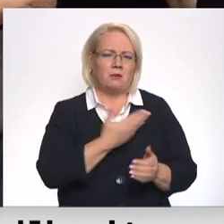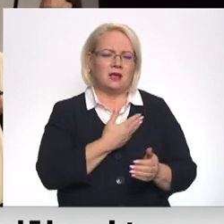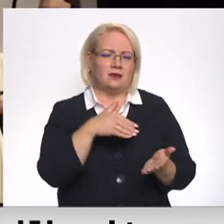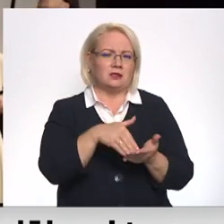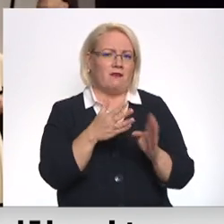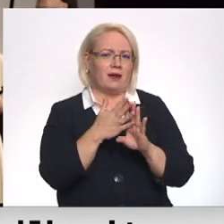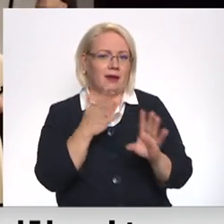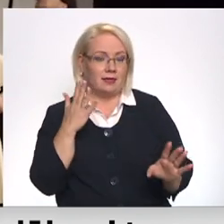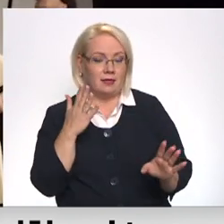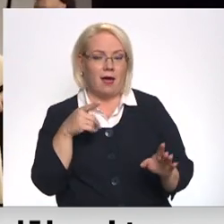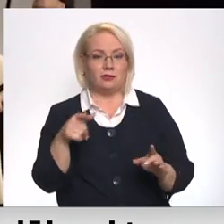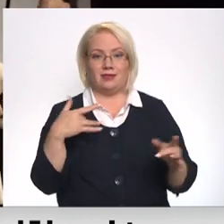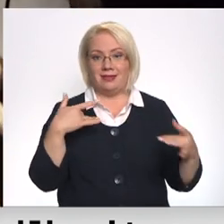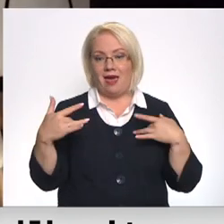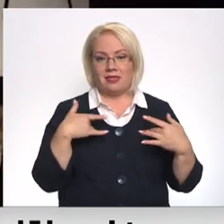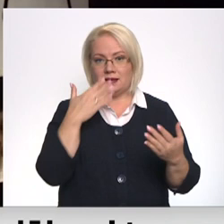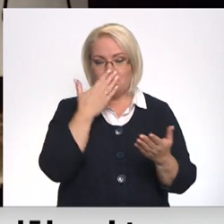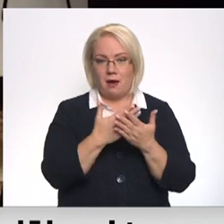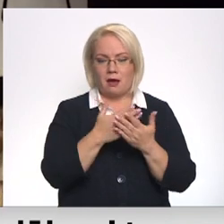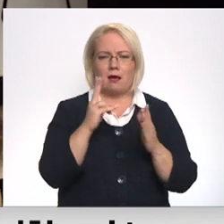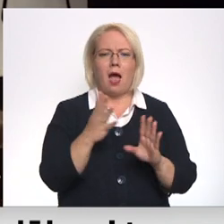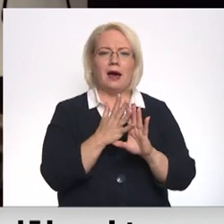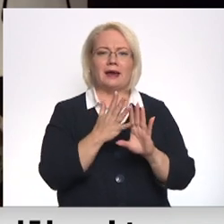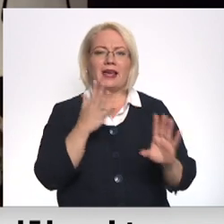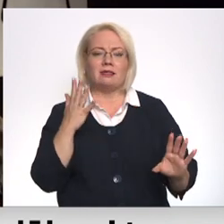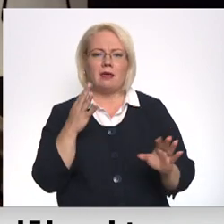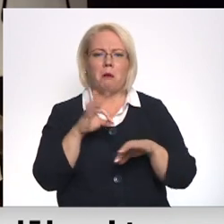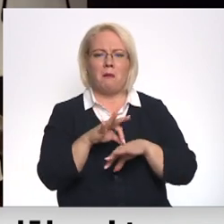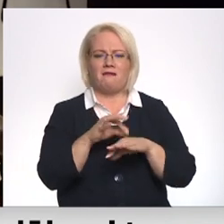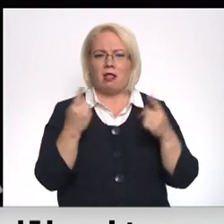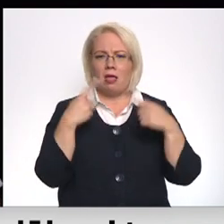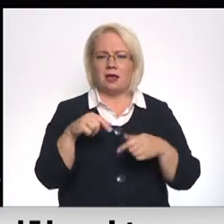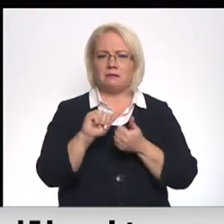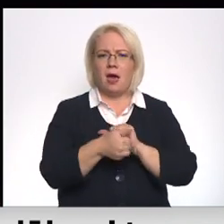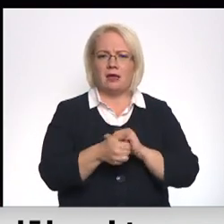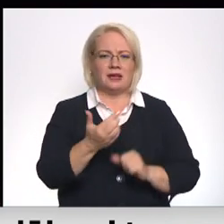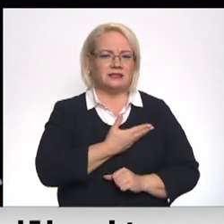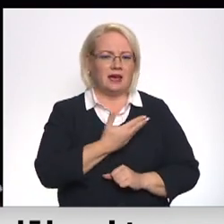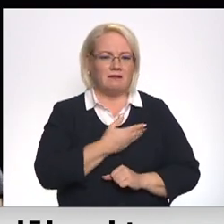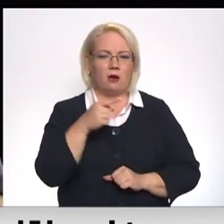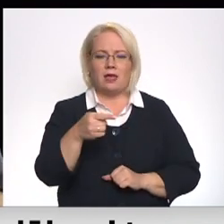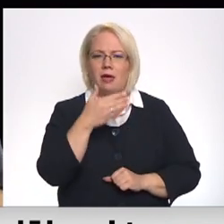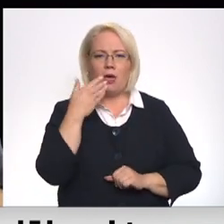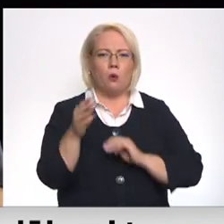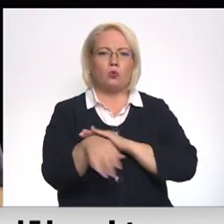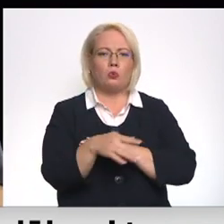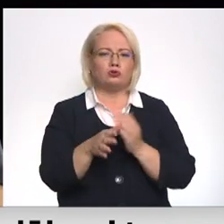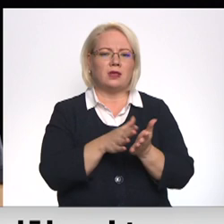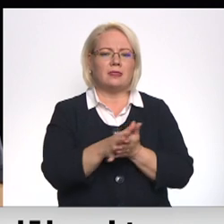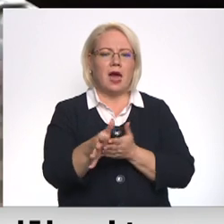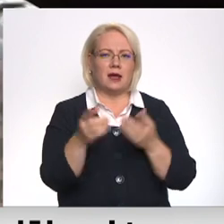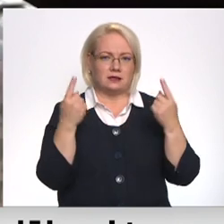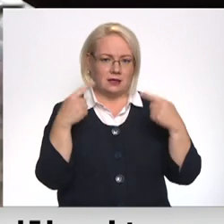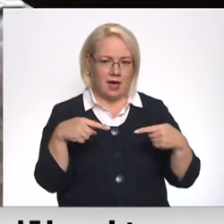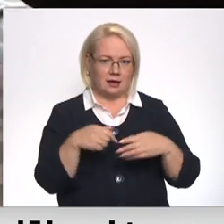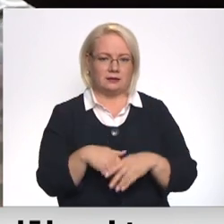rindās. Iestudējums atklāja, kā rindās pavadītais laiks spēj mainīt cilvēku dzīves un ka tas nav tikai tukši iztērēts laiks.